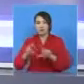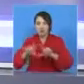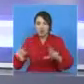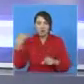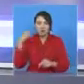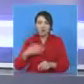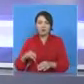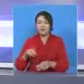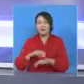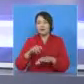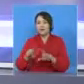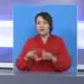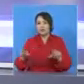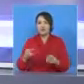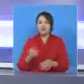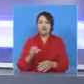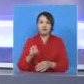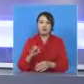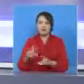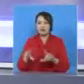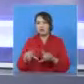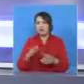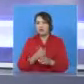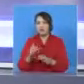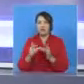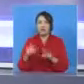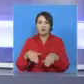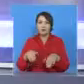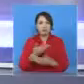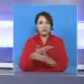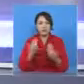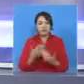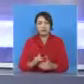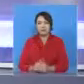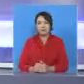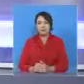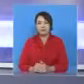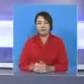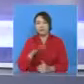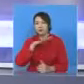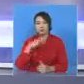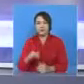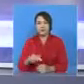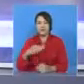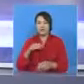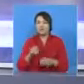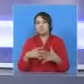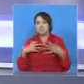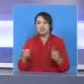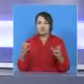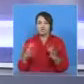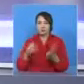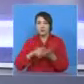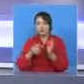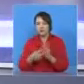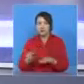Ақтөбе медициналық орталығындағы инфекциялық стационарларда кереуеттер бос емес деп те айтуға болады. Көбі бірден жан сақтау бөліміне жатқызылып жатыр,